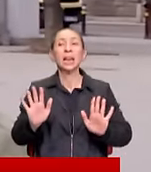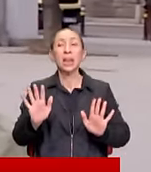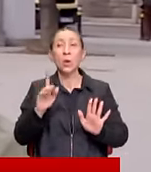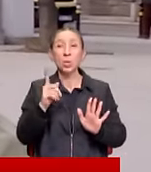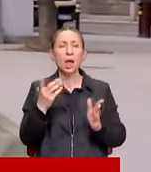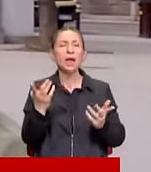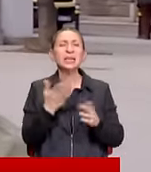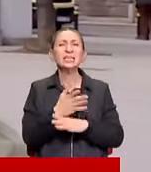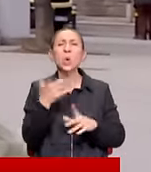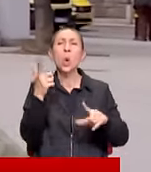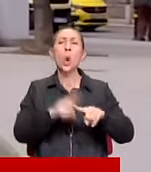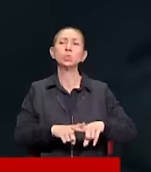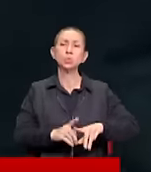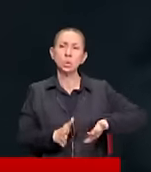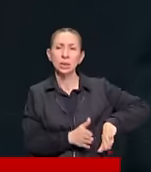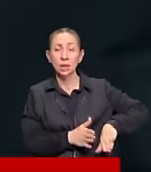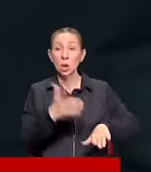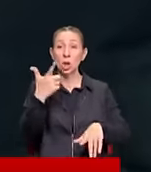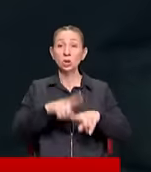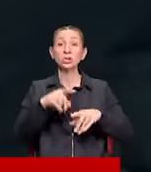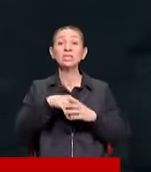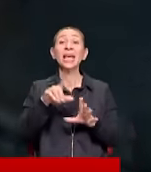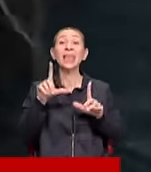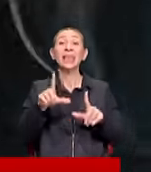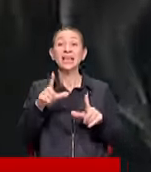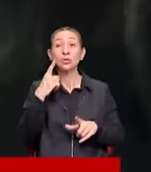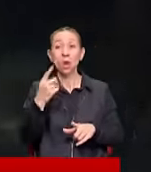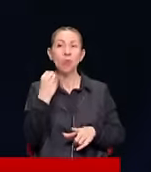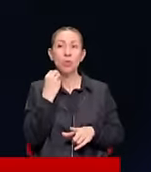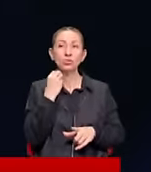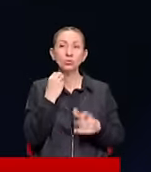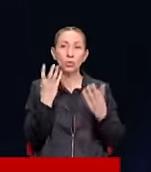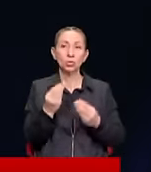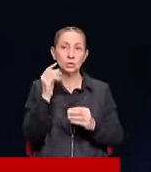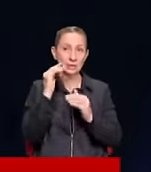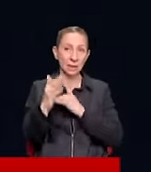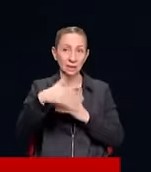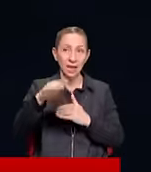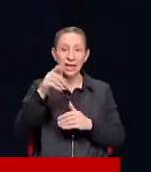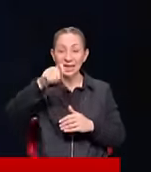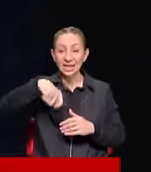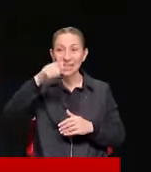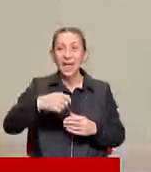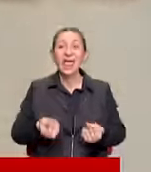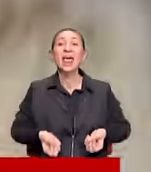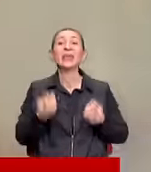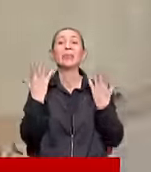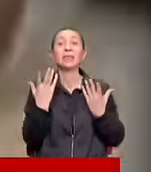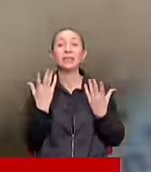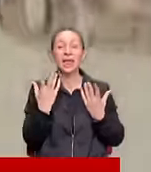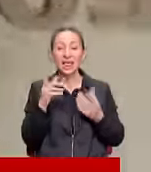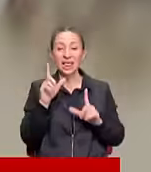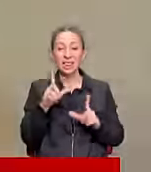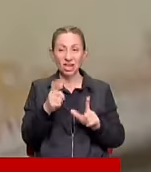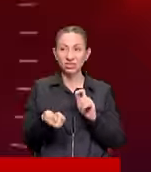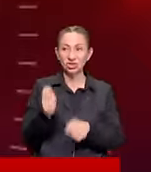artık zaten gerçekten lüks olmaya başladı. Lüks için değil, ihtiyaçları için borçlanıyor artık tüketici. Kredi kartlarının yetmediği yerde